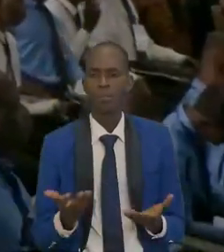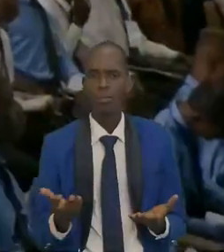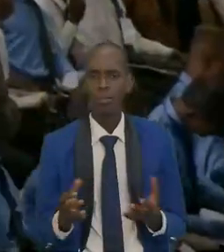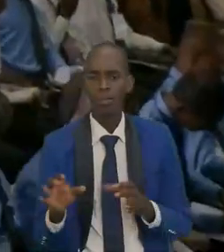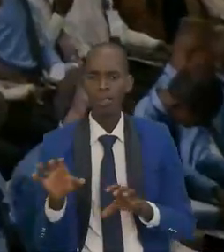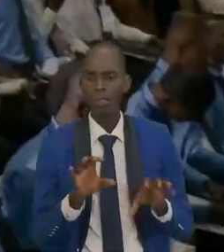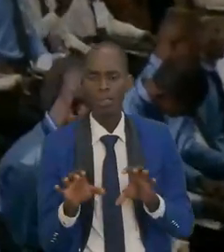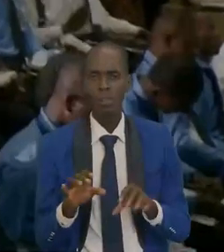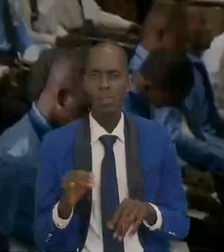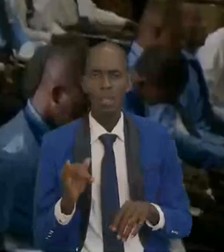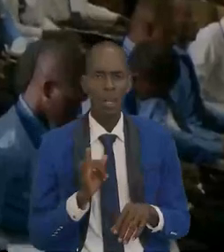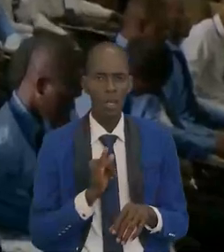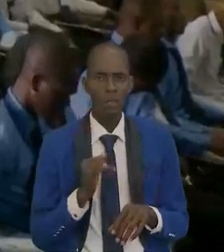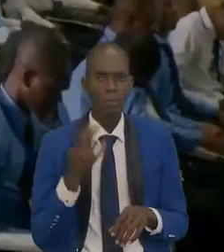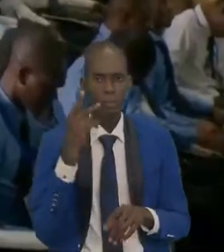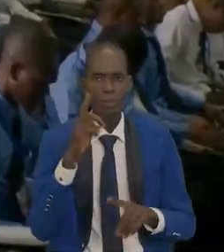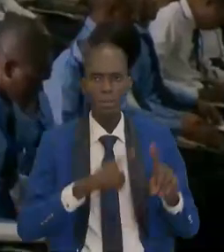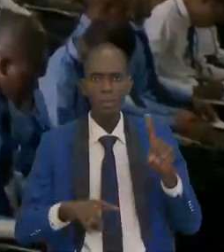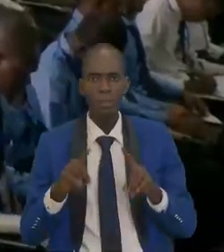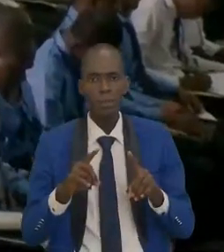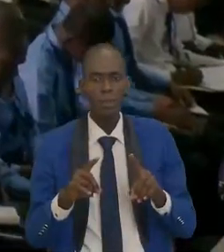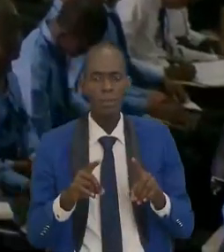Est-ce que je l'ai entendu faire la promesse?